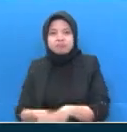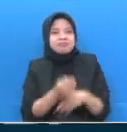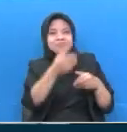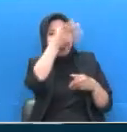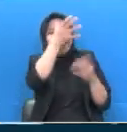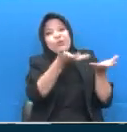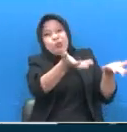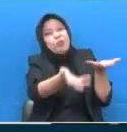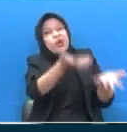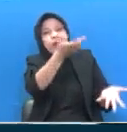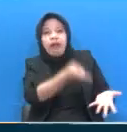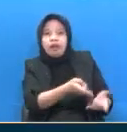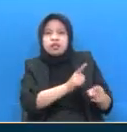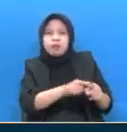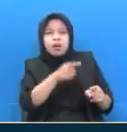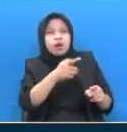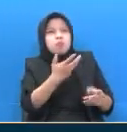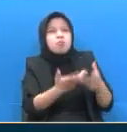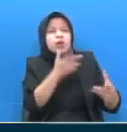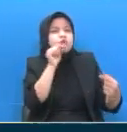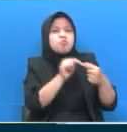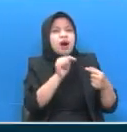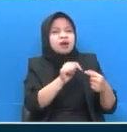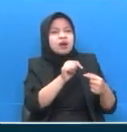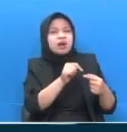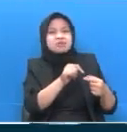tahu ya Mbak, tapi kan harusnya.